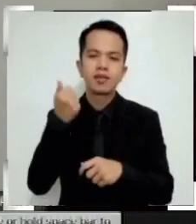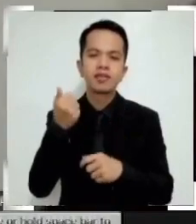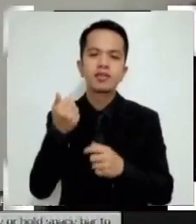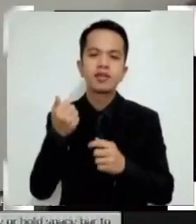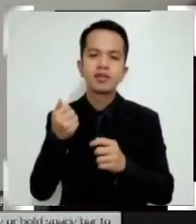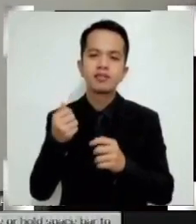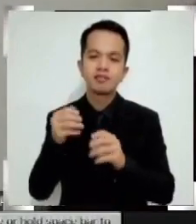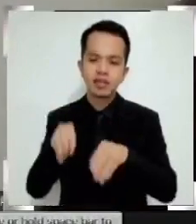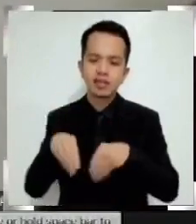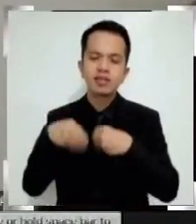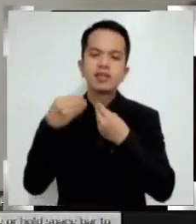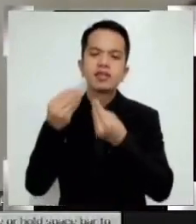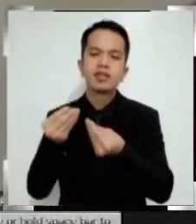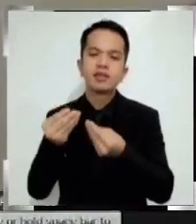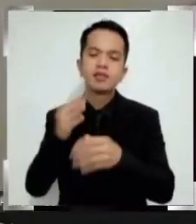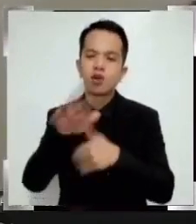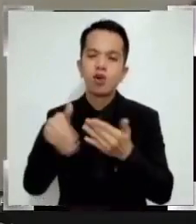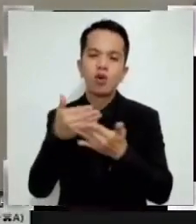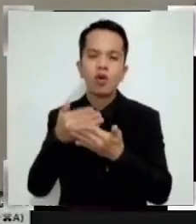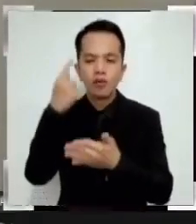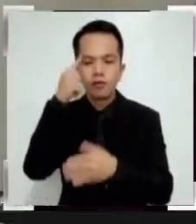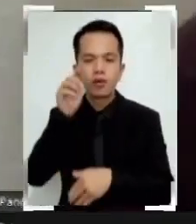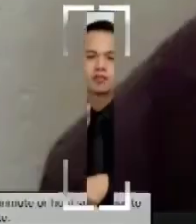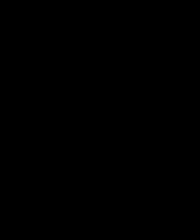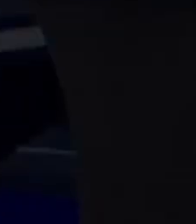ibibigay namin lahat sa kanya.